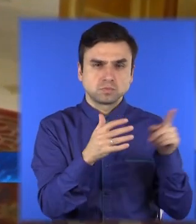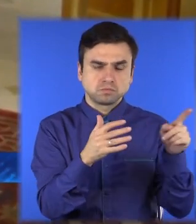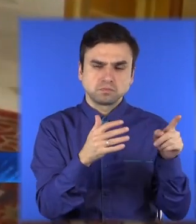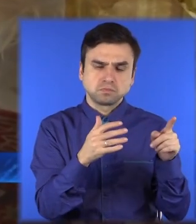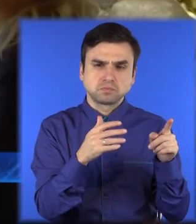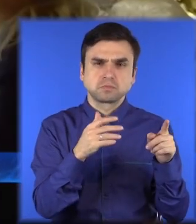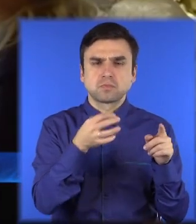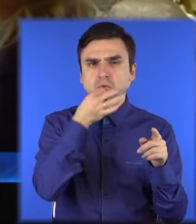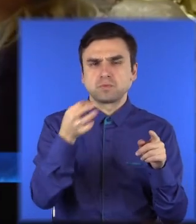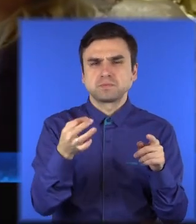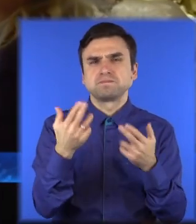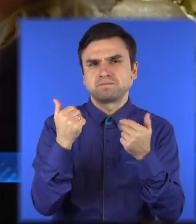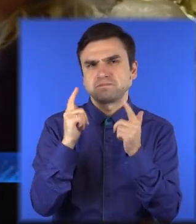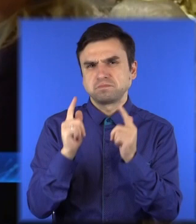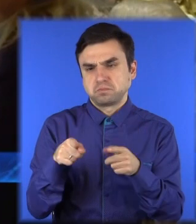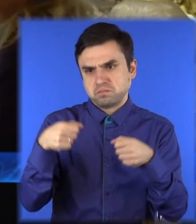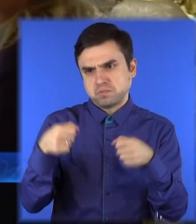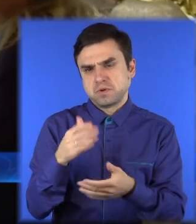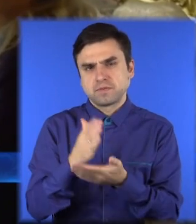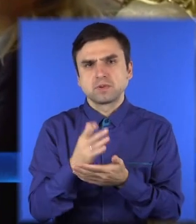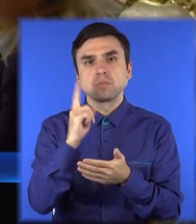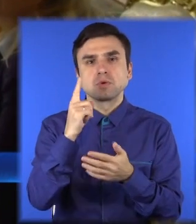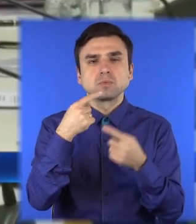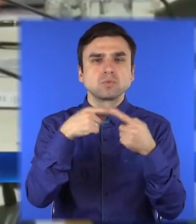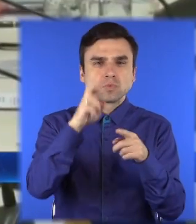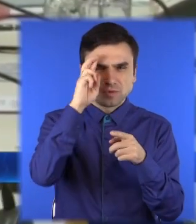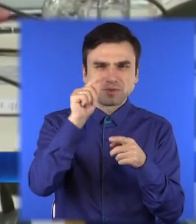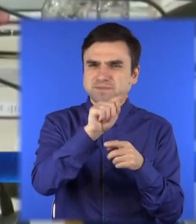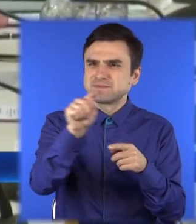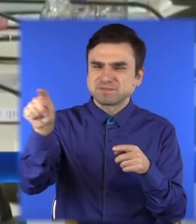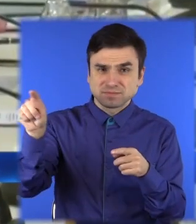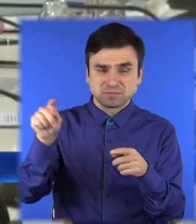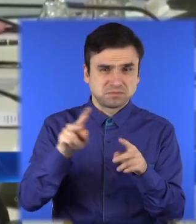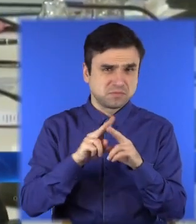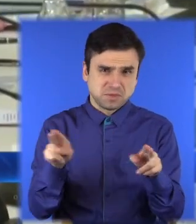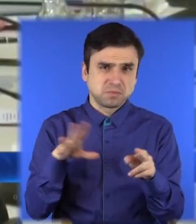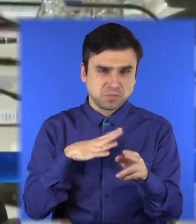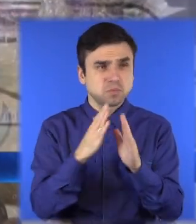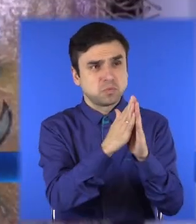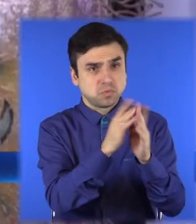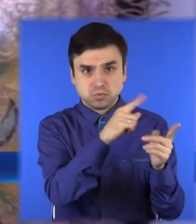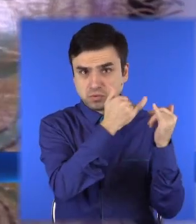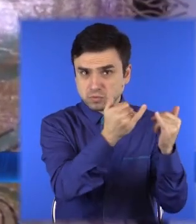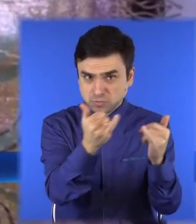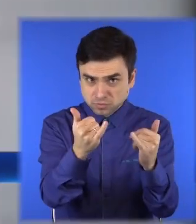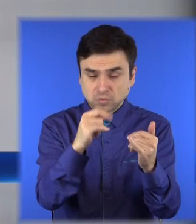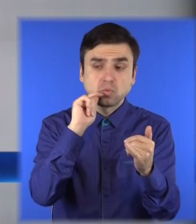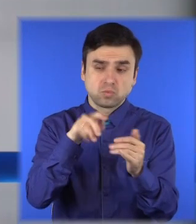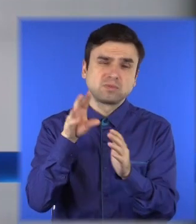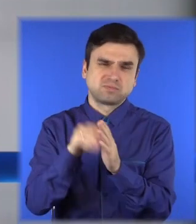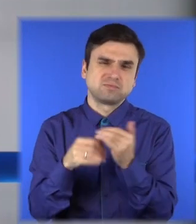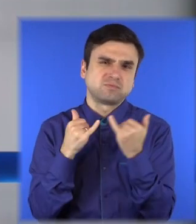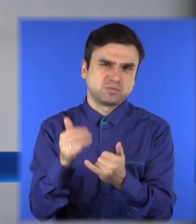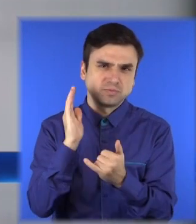що український народ має право на незалежну церкву, як і всі балканські країни. 11 жовтня Священний